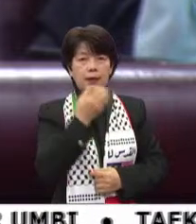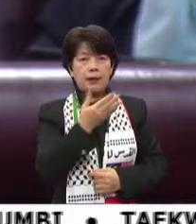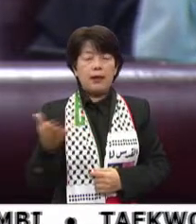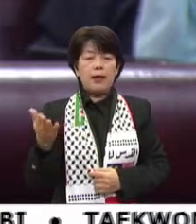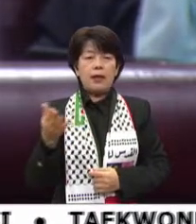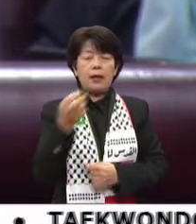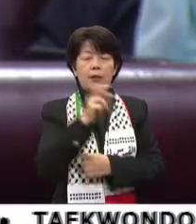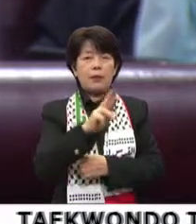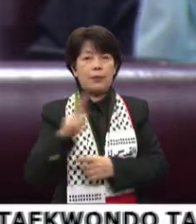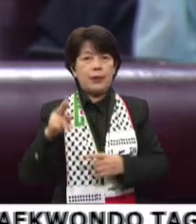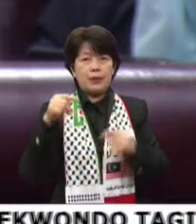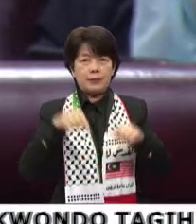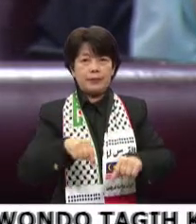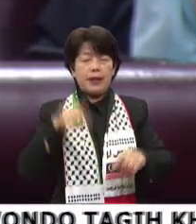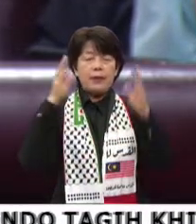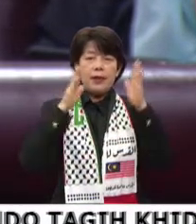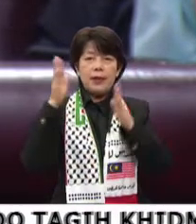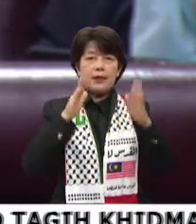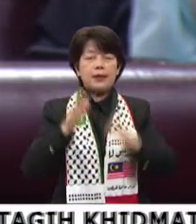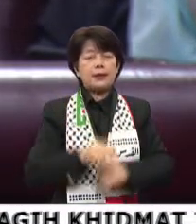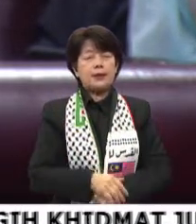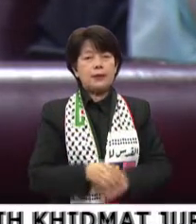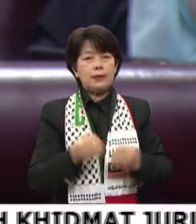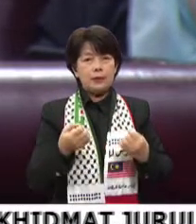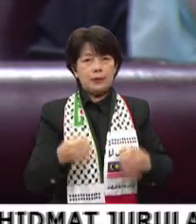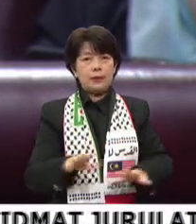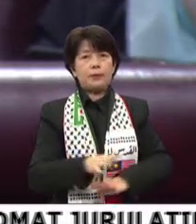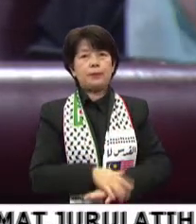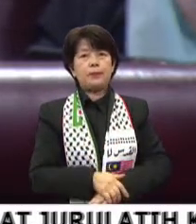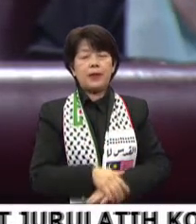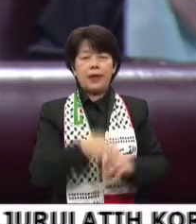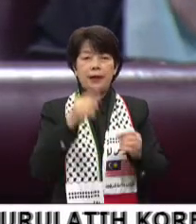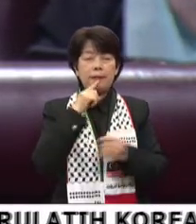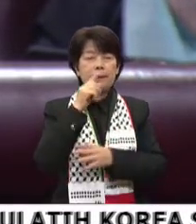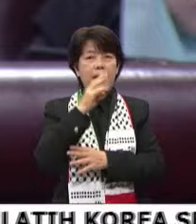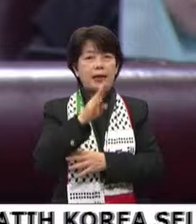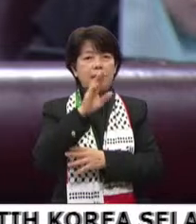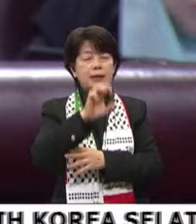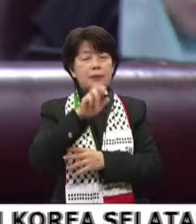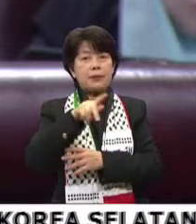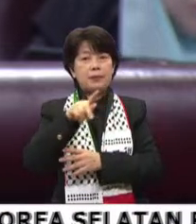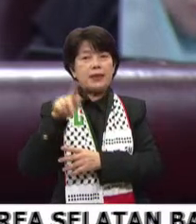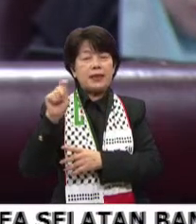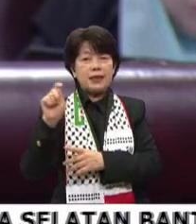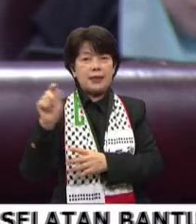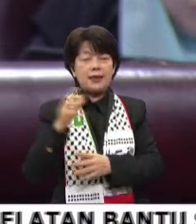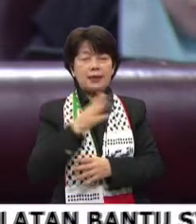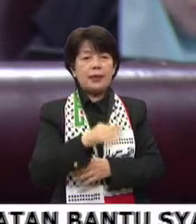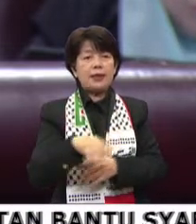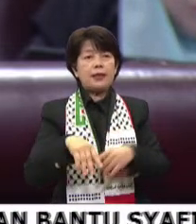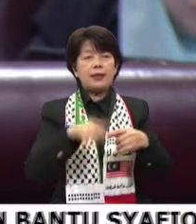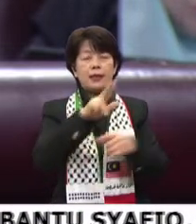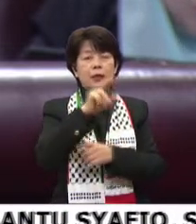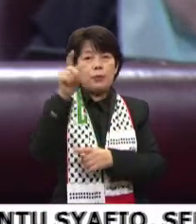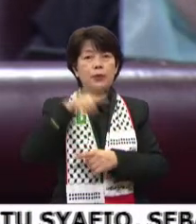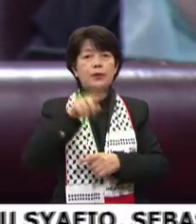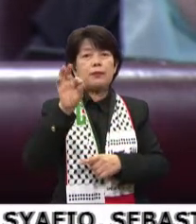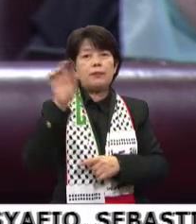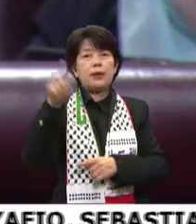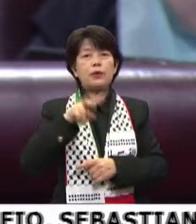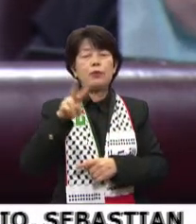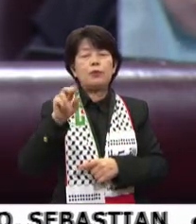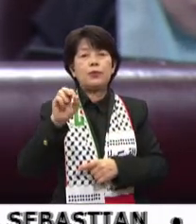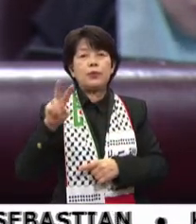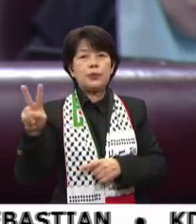makluman dewan yang mulia Malaysia telah pun meratifikasi perjanjian cptpp pada 30 September 2022 dan